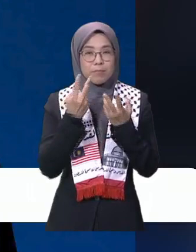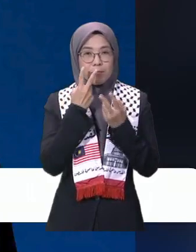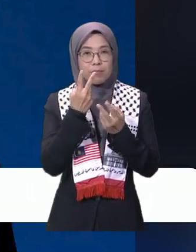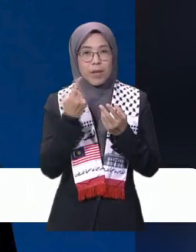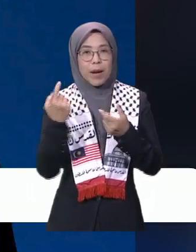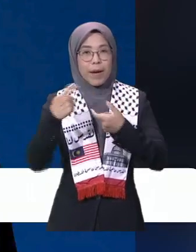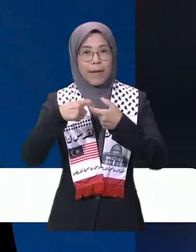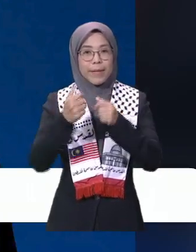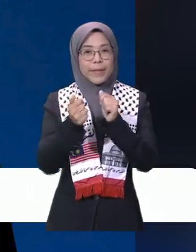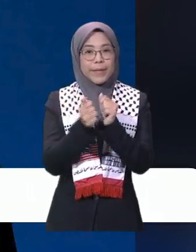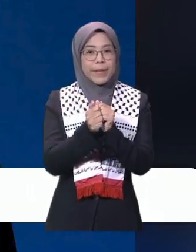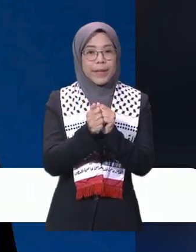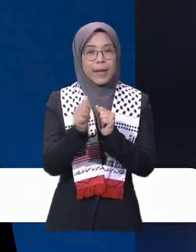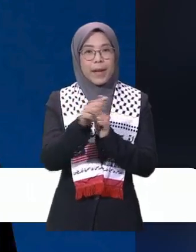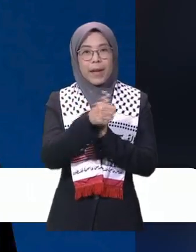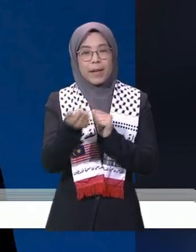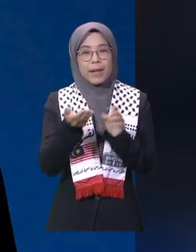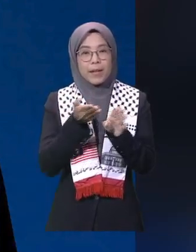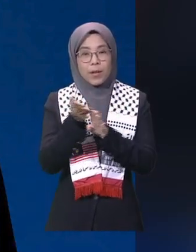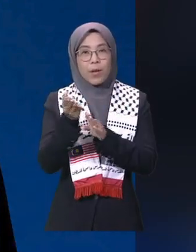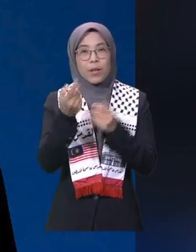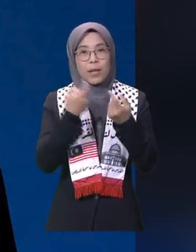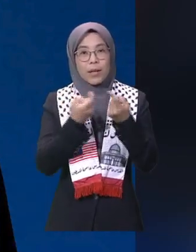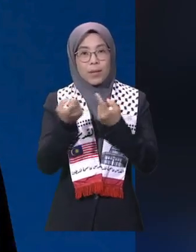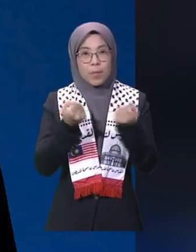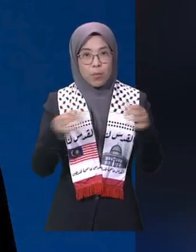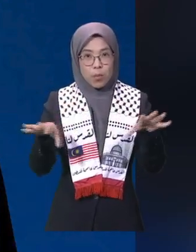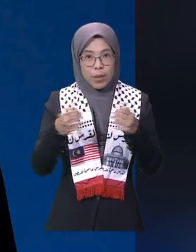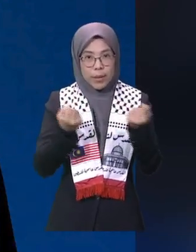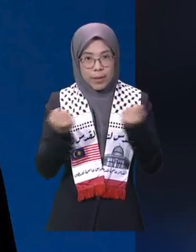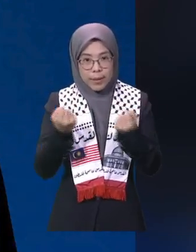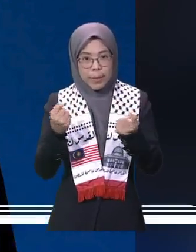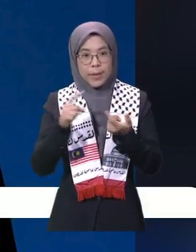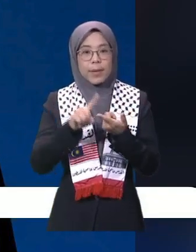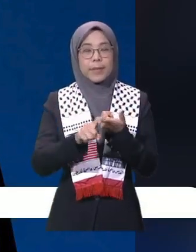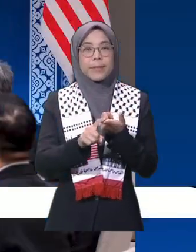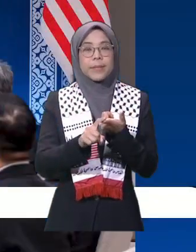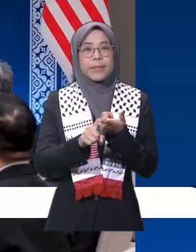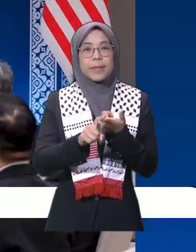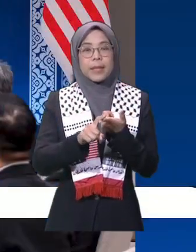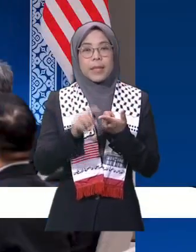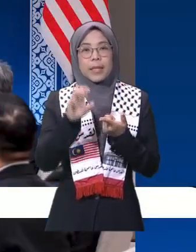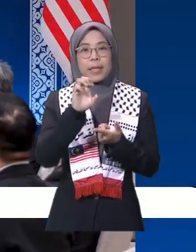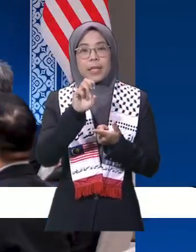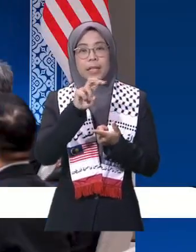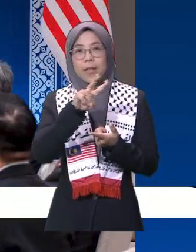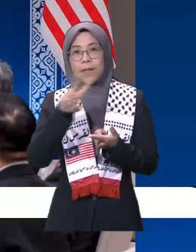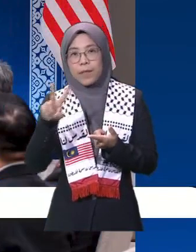adalah berkaitan dengan sektor kenderaan elektrik, logam untuk aplikasi EV,